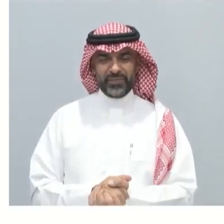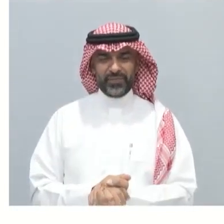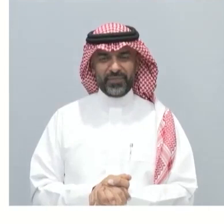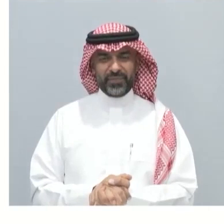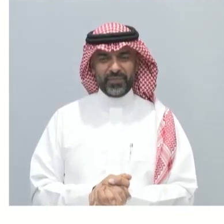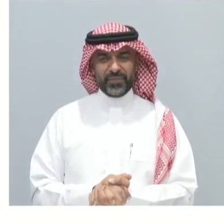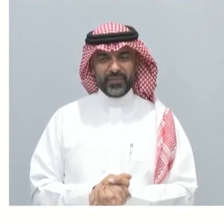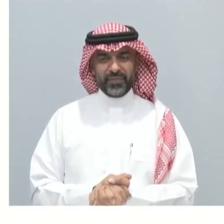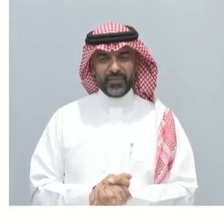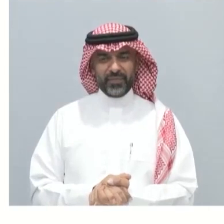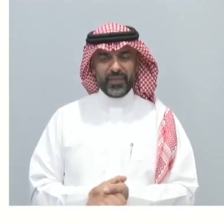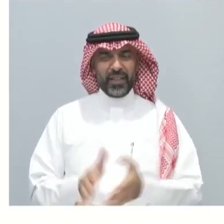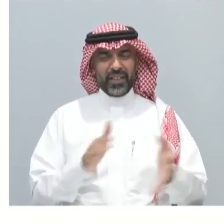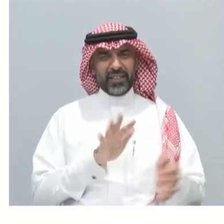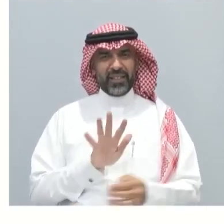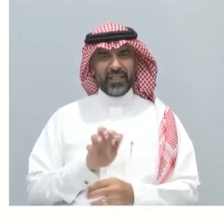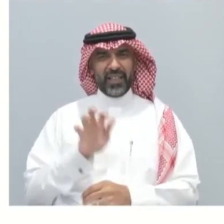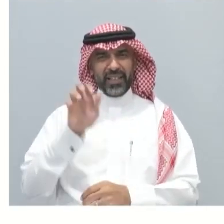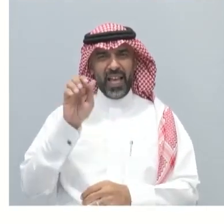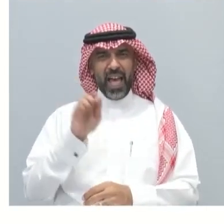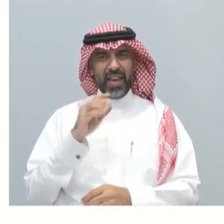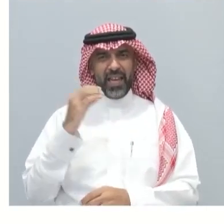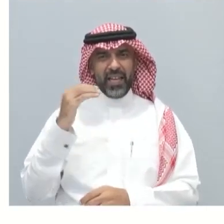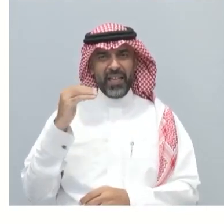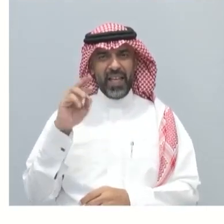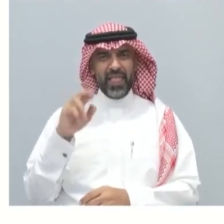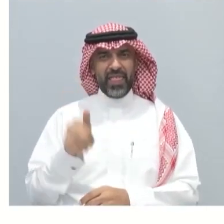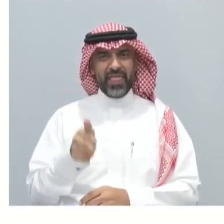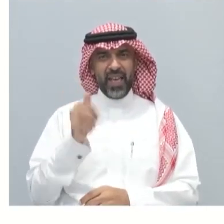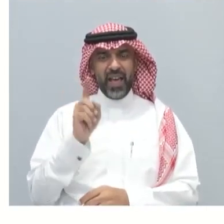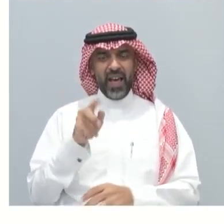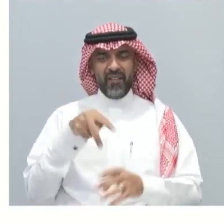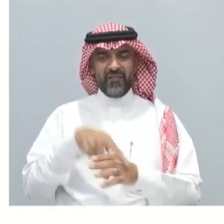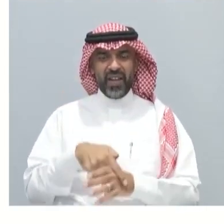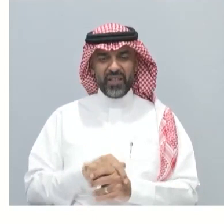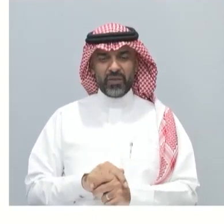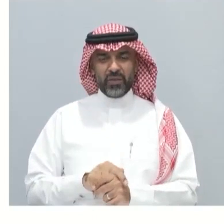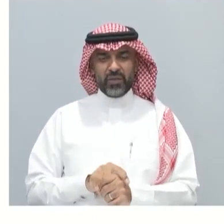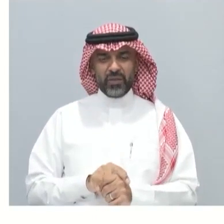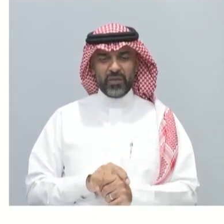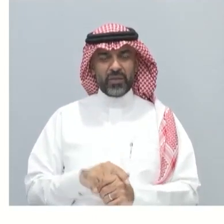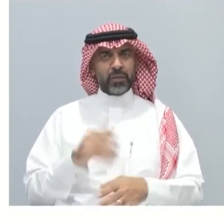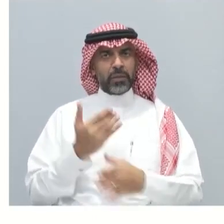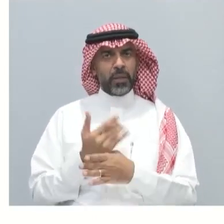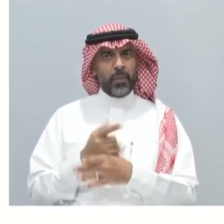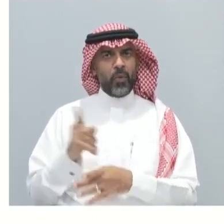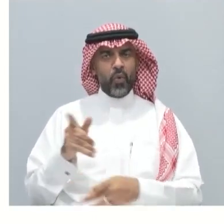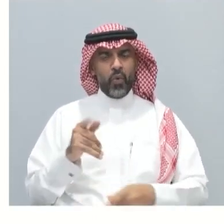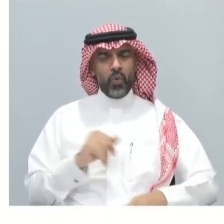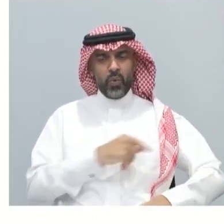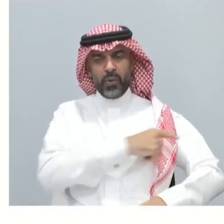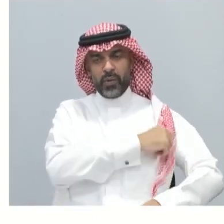العقارب هنا لدينا سرطان حذاء الفرس اولا لماذا سمي هذا